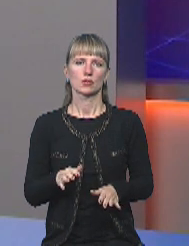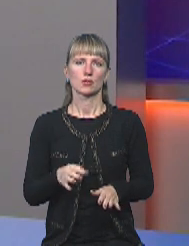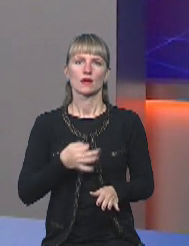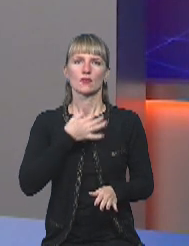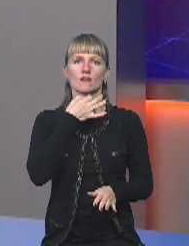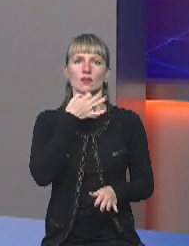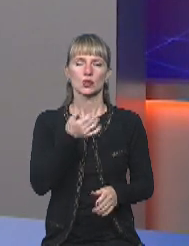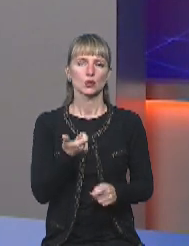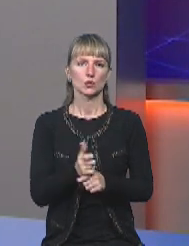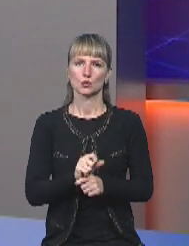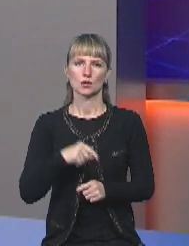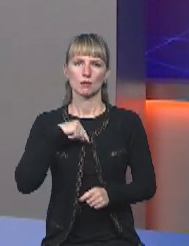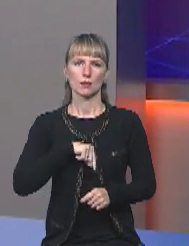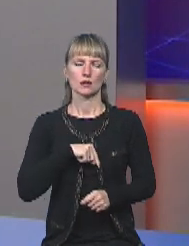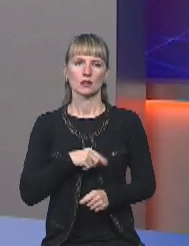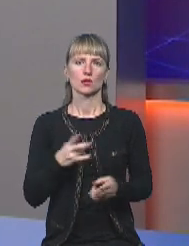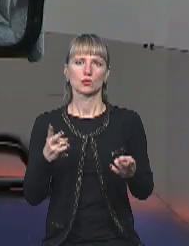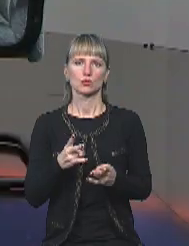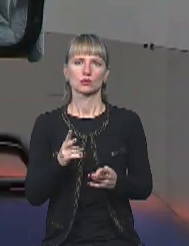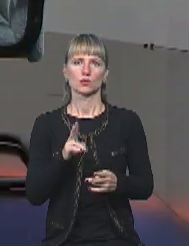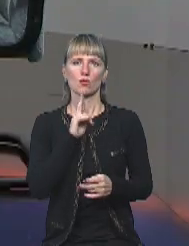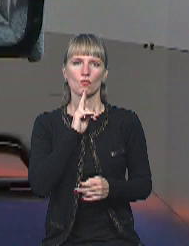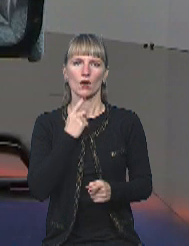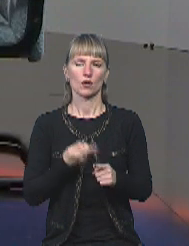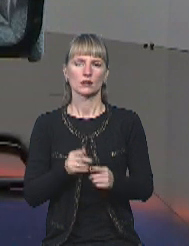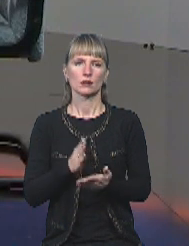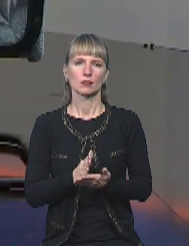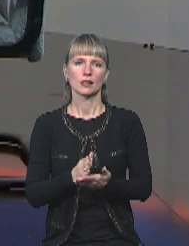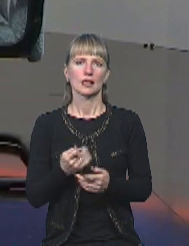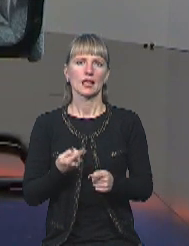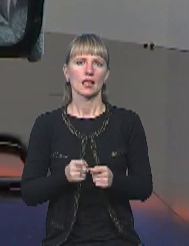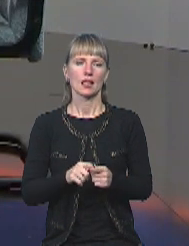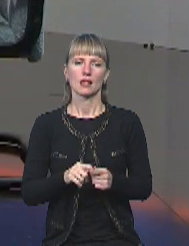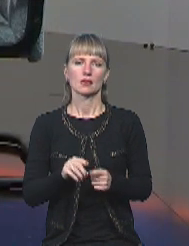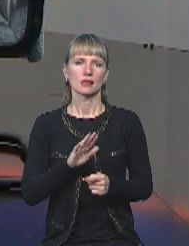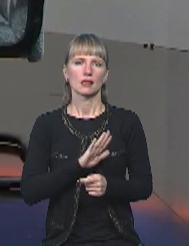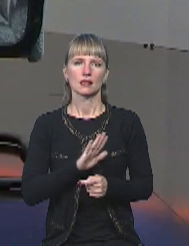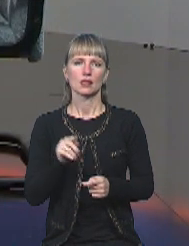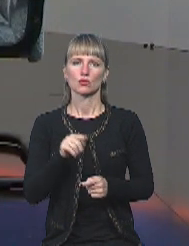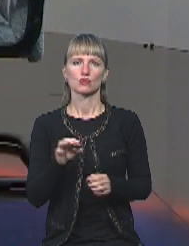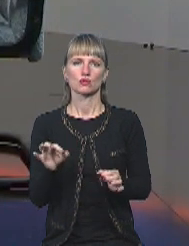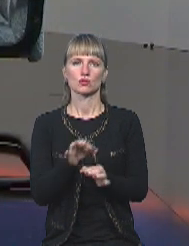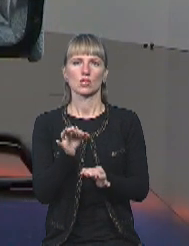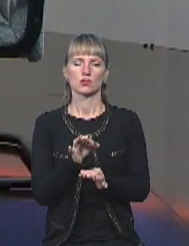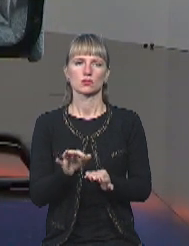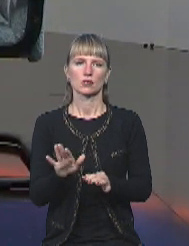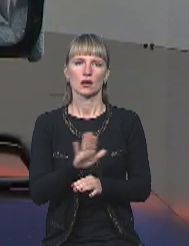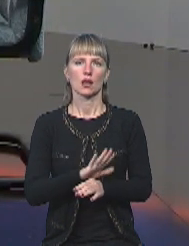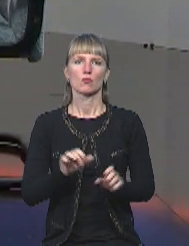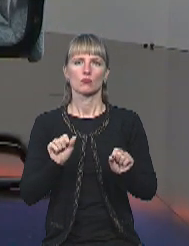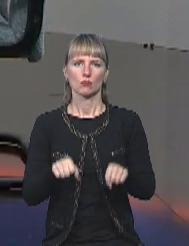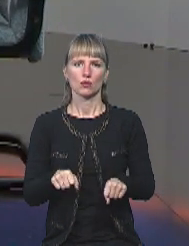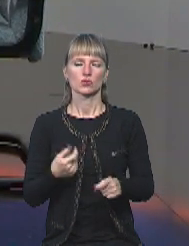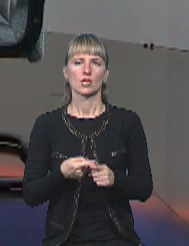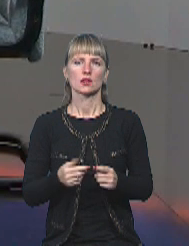відповідають дуже емоційно, тому треба звертати на це увагу. Відгукується. Тобто це не шрами, які зарослі і заросли і можна. Тобто